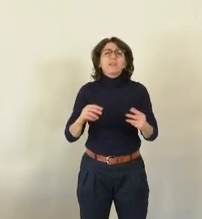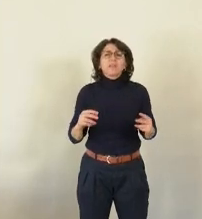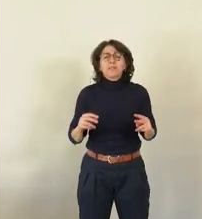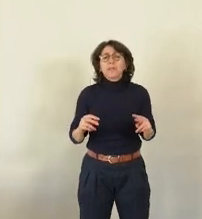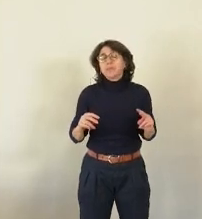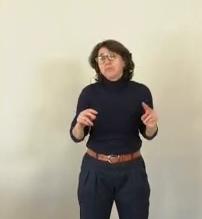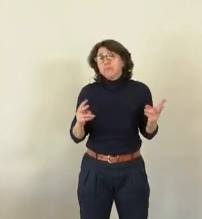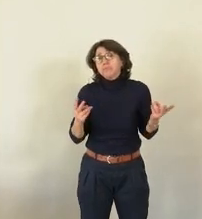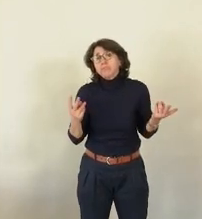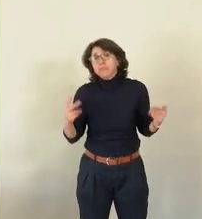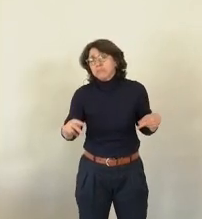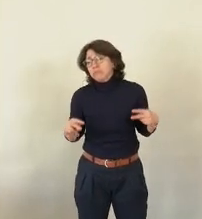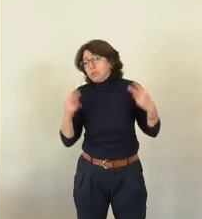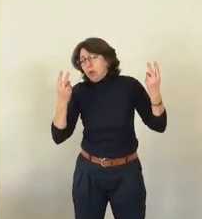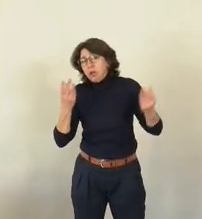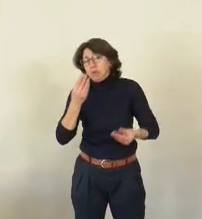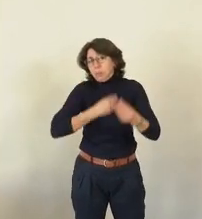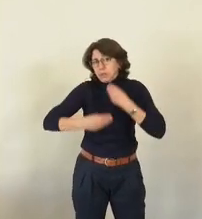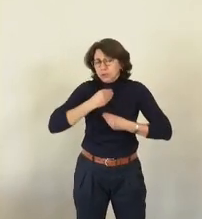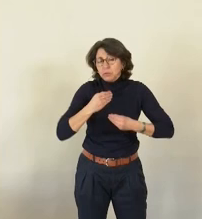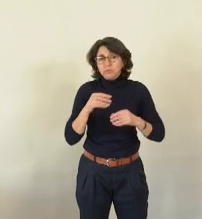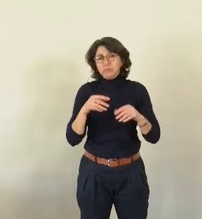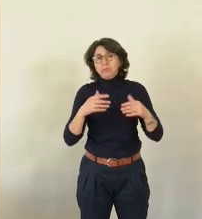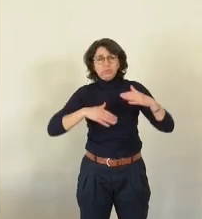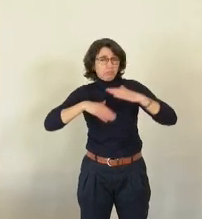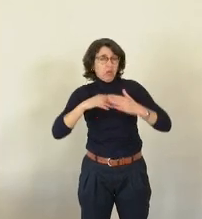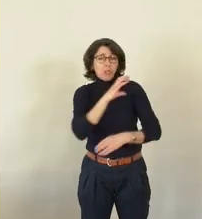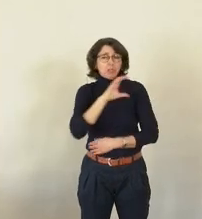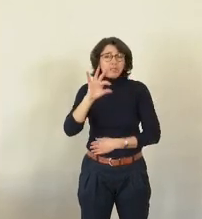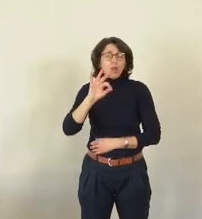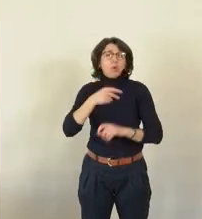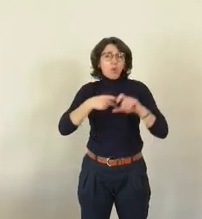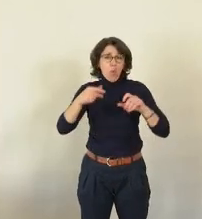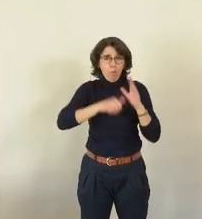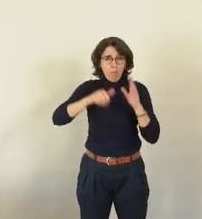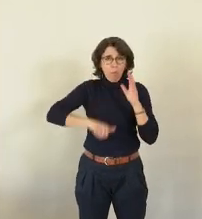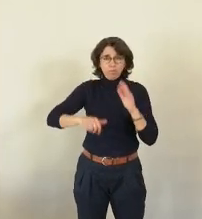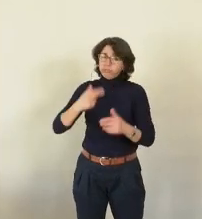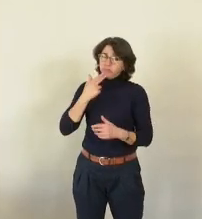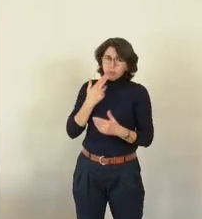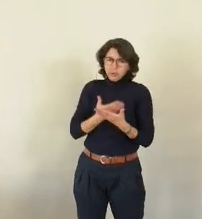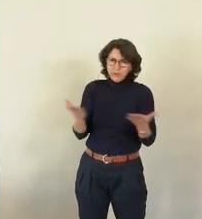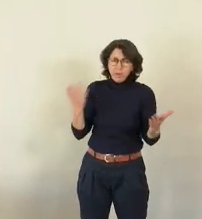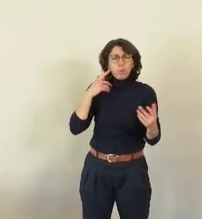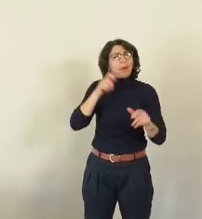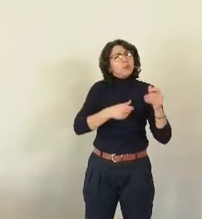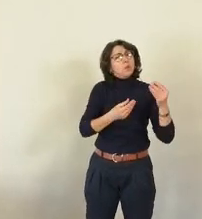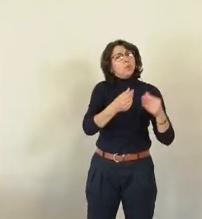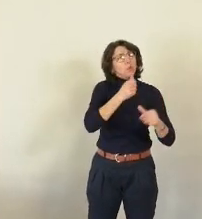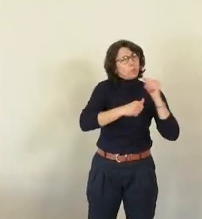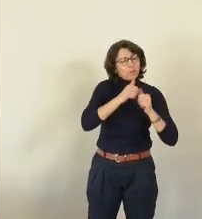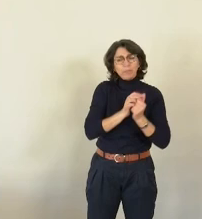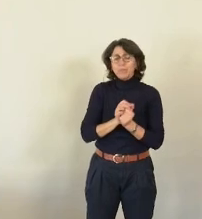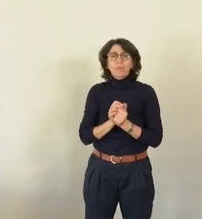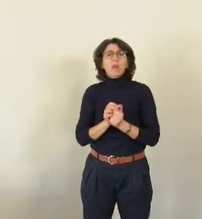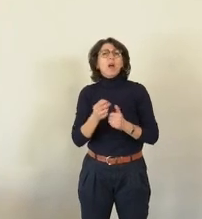hauteur de 150 € par mois d'usage simple pour les consommateurs la sécurité sociale de l'alimentation a d'ors et déjà fait